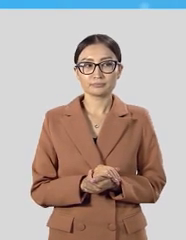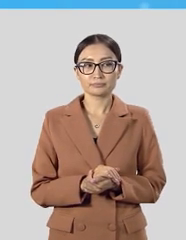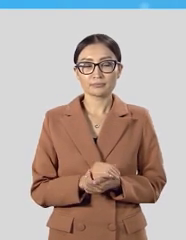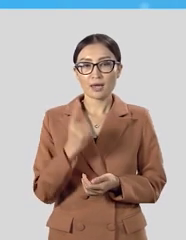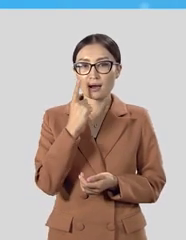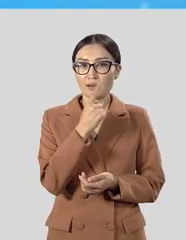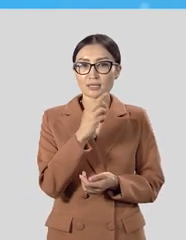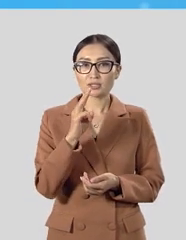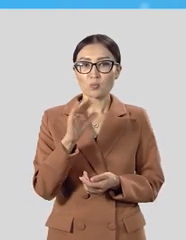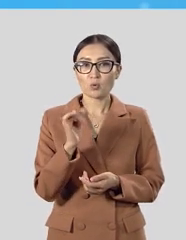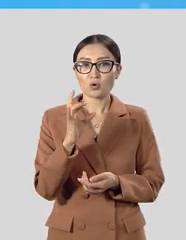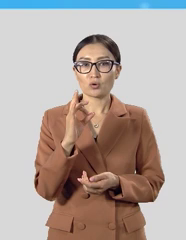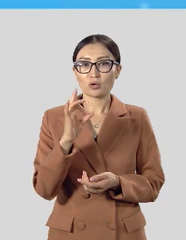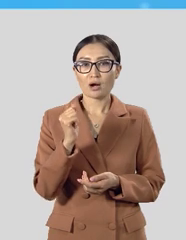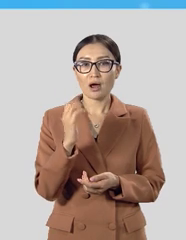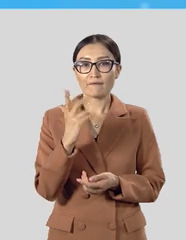Глаз муравья.